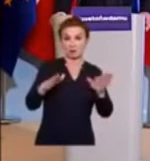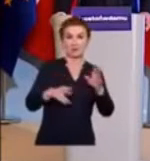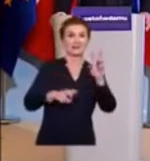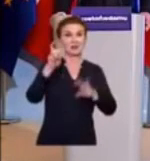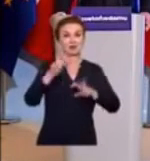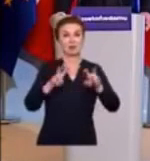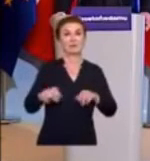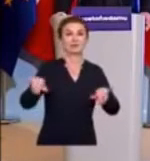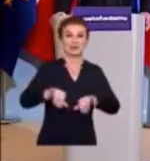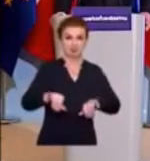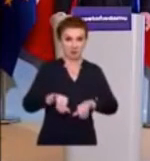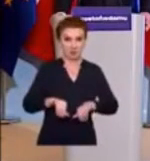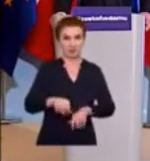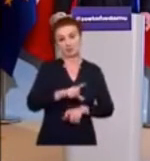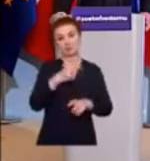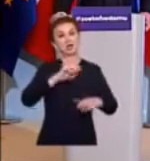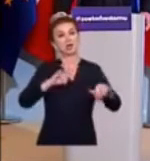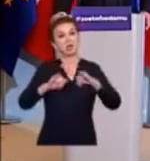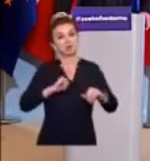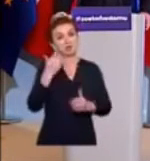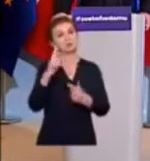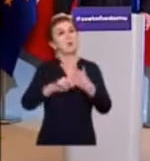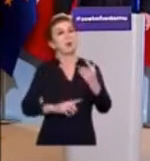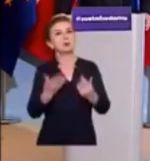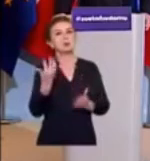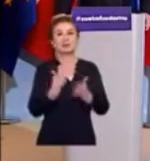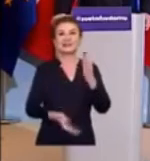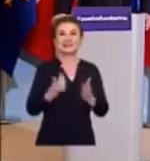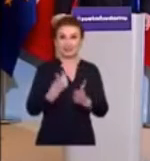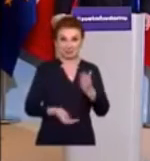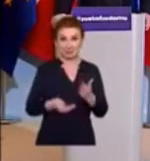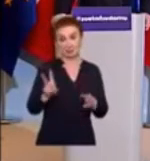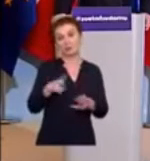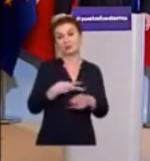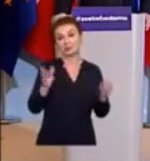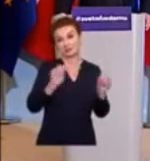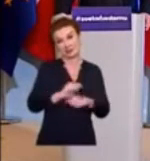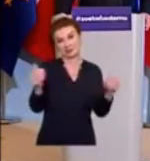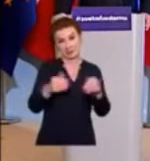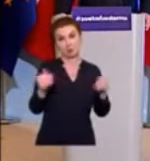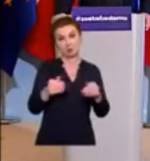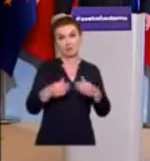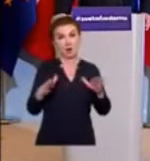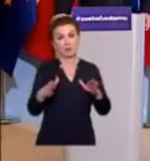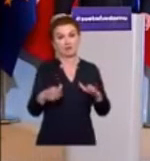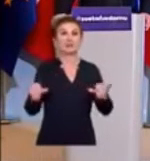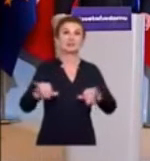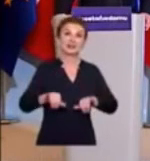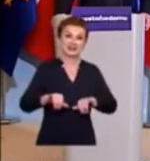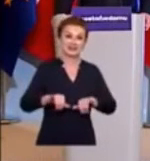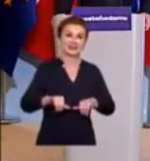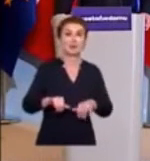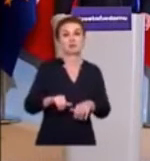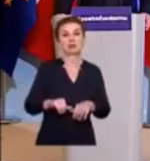pory są straty w turystyce? Tutaj się już powtarza to pytanie. I kiedy jest możliwe otwarcie tych restauracji w hotelach,